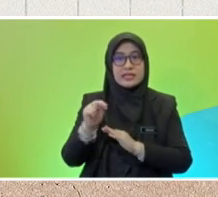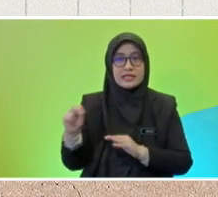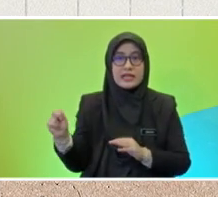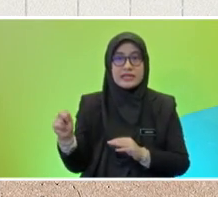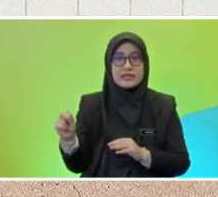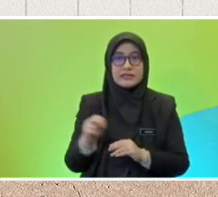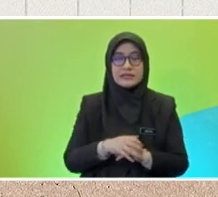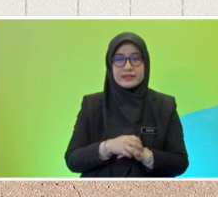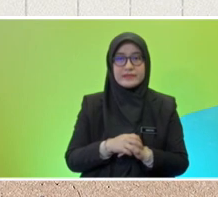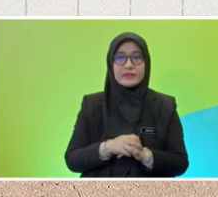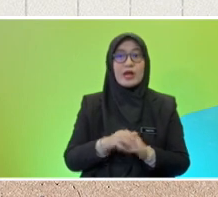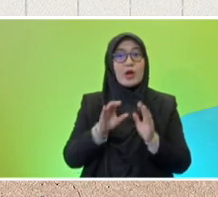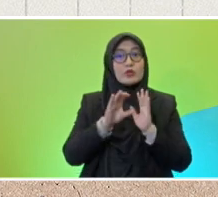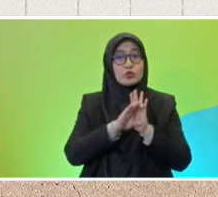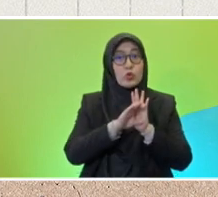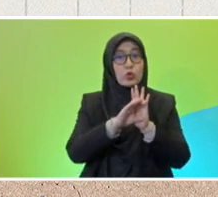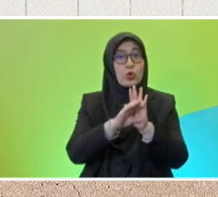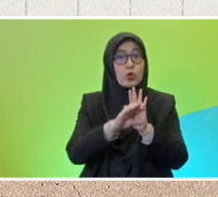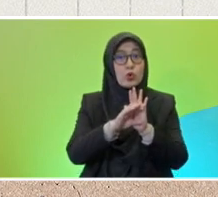contoh macam air laut